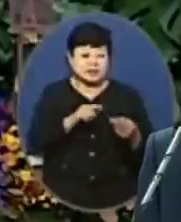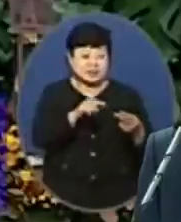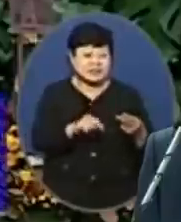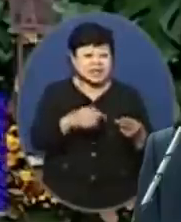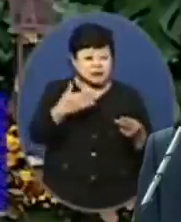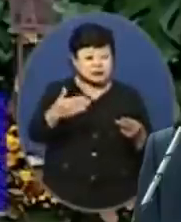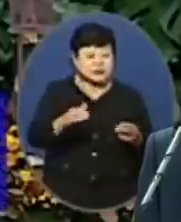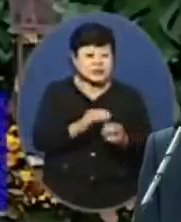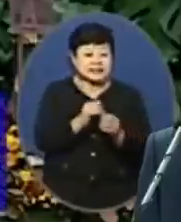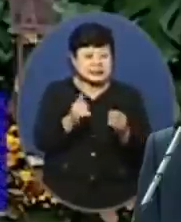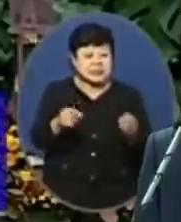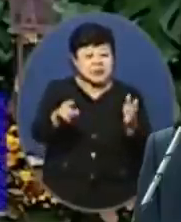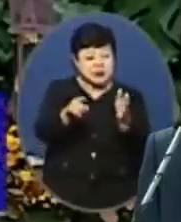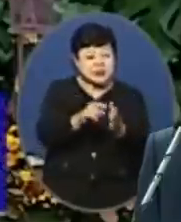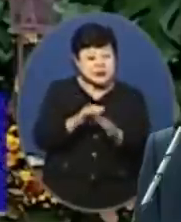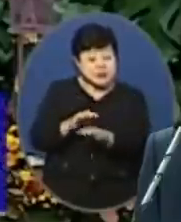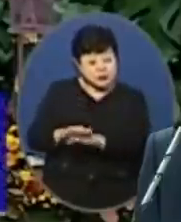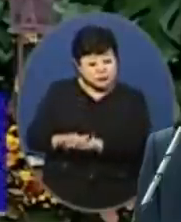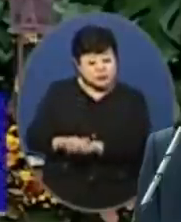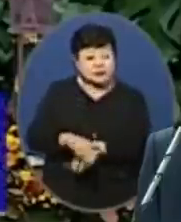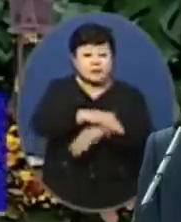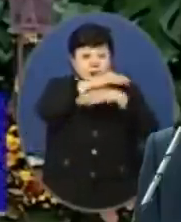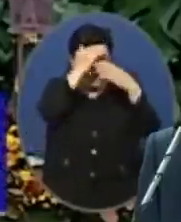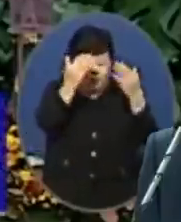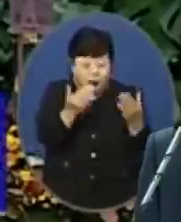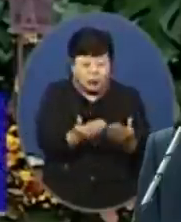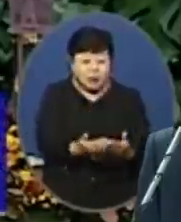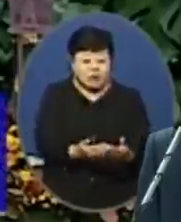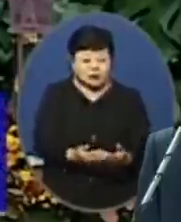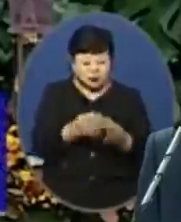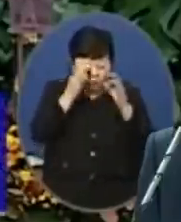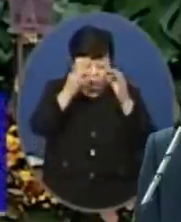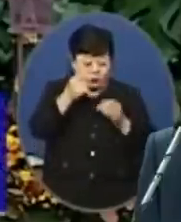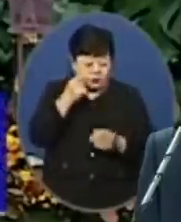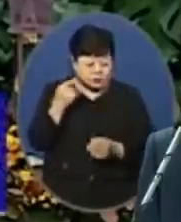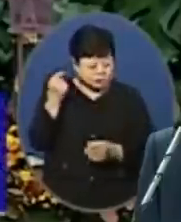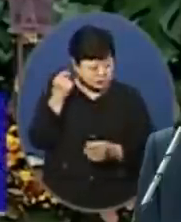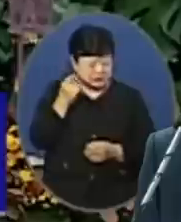하나님이 자기를 사랑하는 자를 위하여 예비하신 모든 것은 눈으로 보지